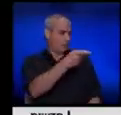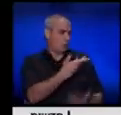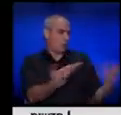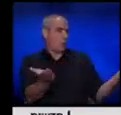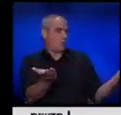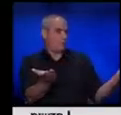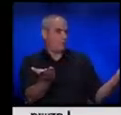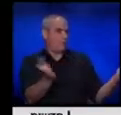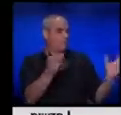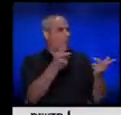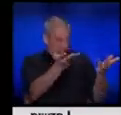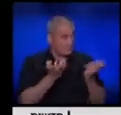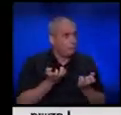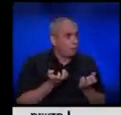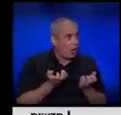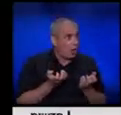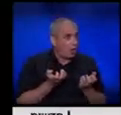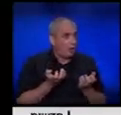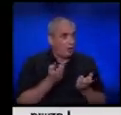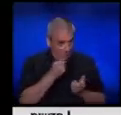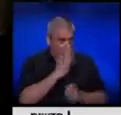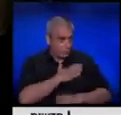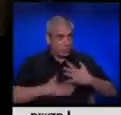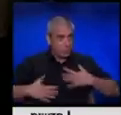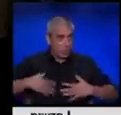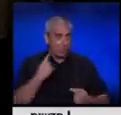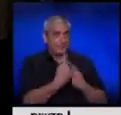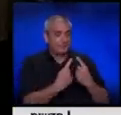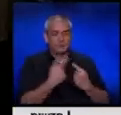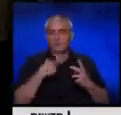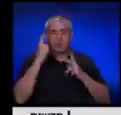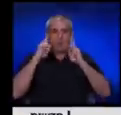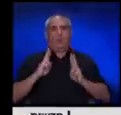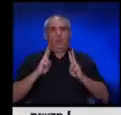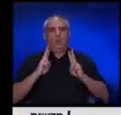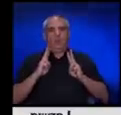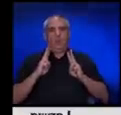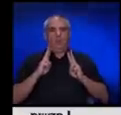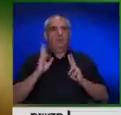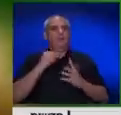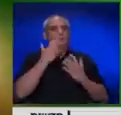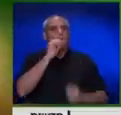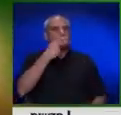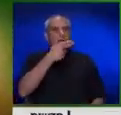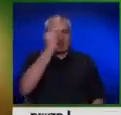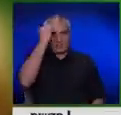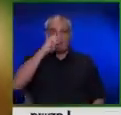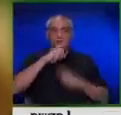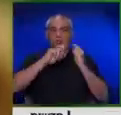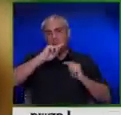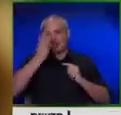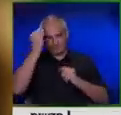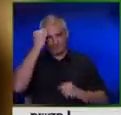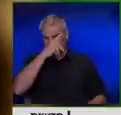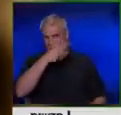כלום. מה, אתה נמשך? אתה נוגע בעצמך? זה היה משתק. גם הסיפור של היי, תלמיד שנה אחרת